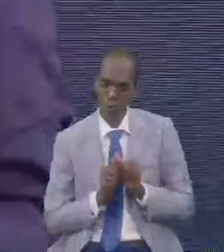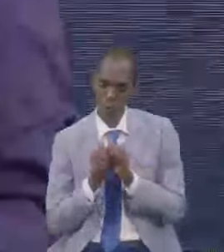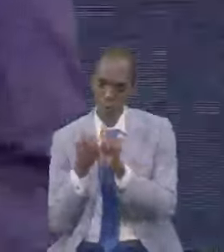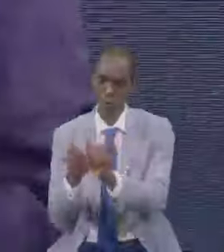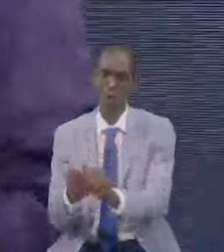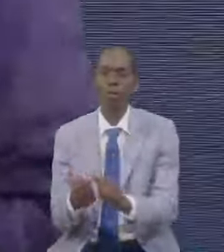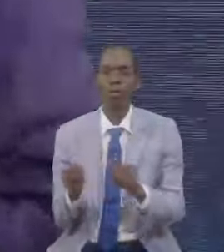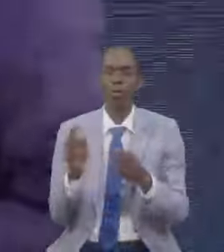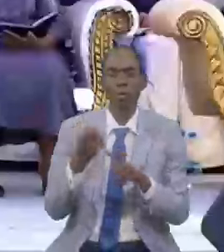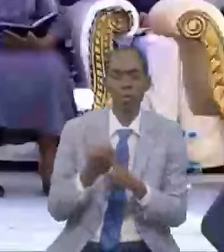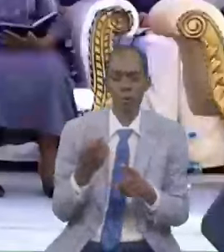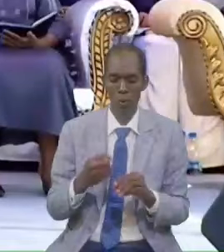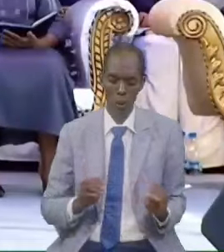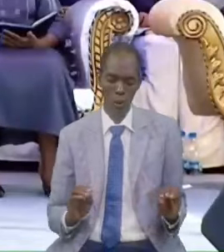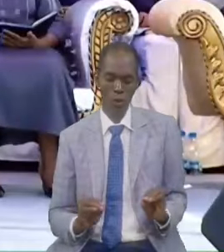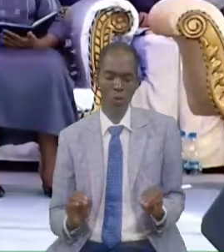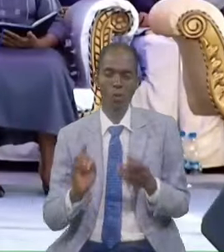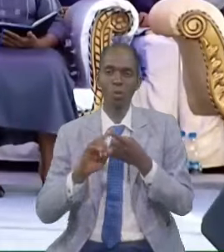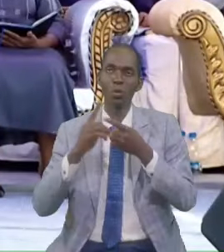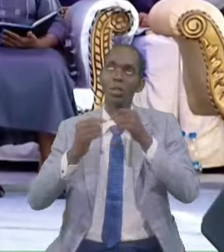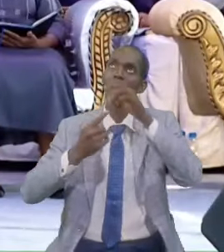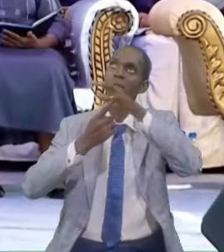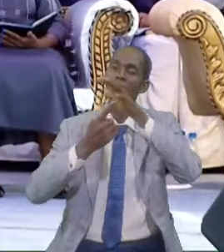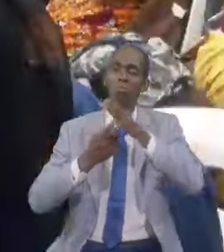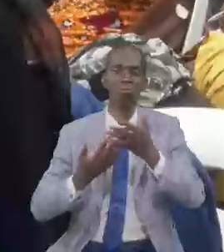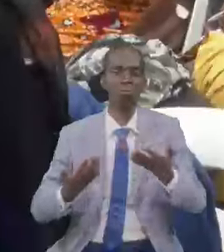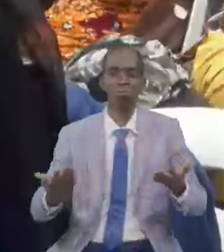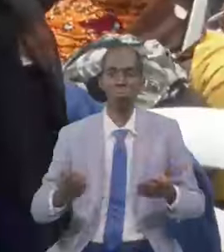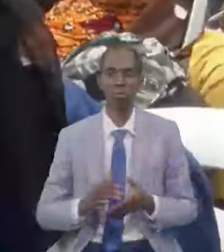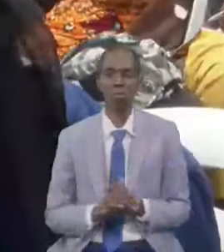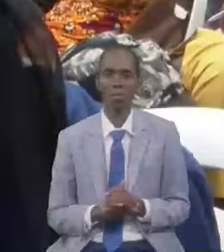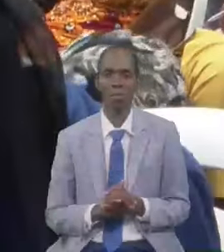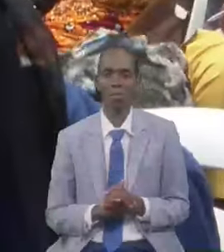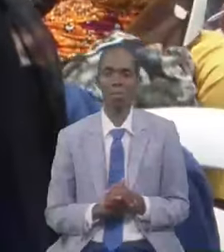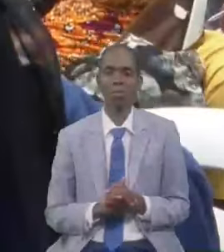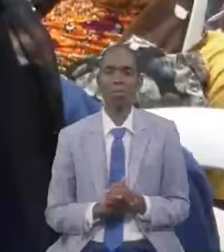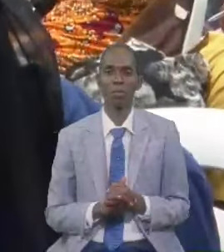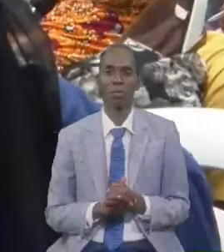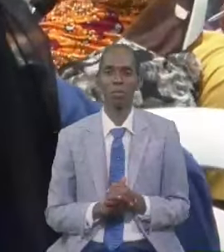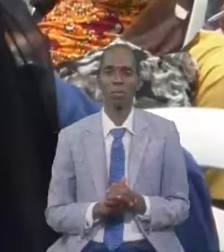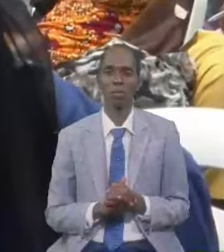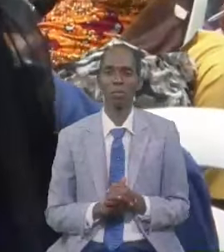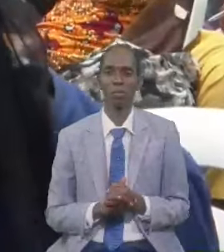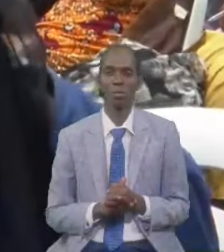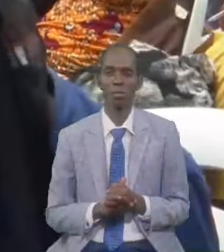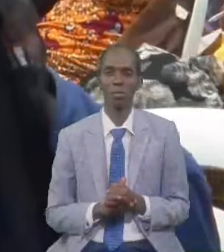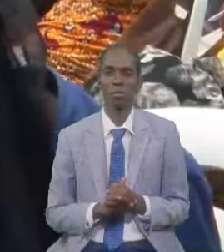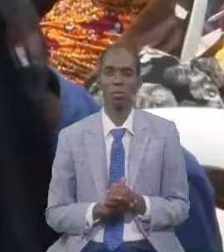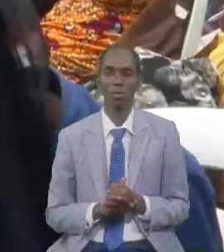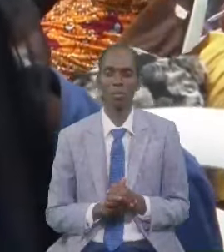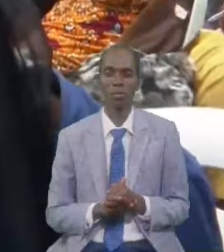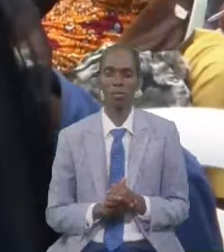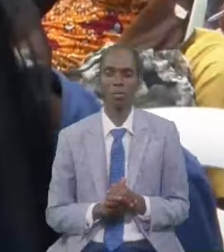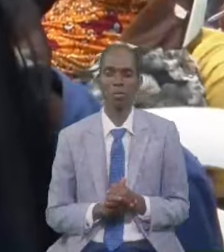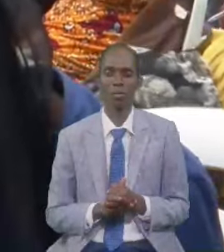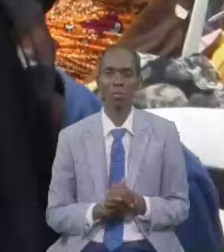hero. గంతులు వేసిన, ఆనందించిన, కౌగలించుకున్న, ఎంతగా ఉబలాట పడినా జీరో నుంచి హీరో కావడానికి అక్కడ నేర్చుకోవడానికి ఏమీ లేదు. Now